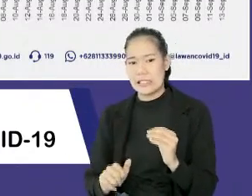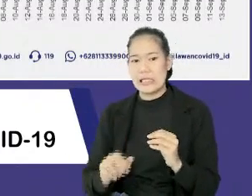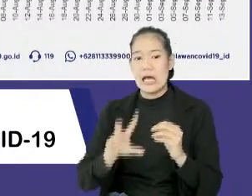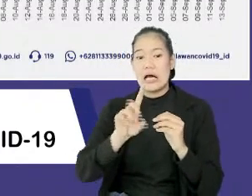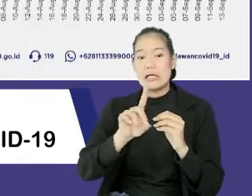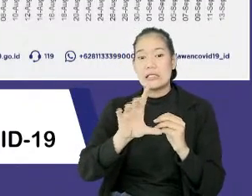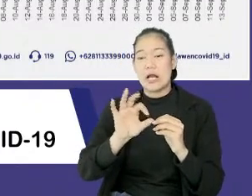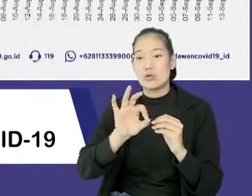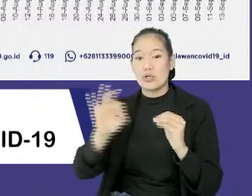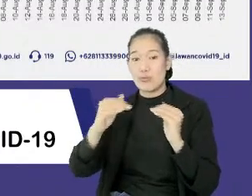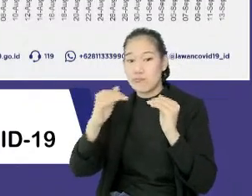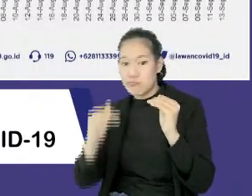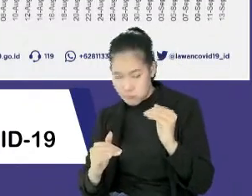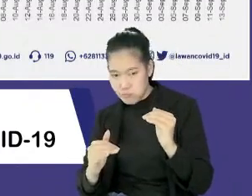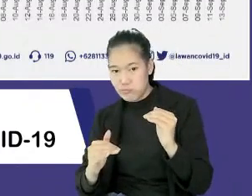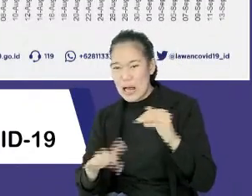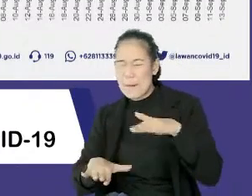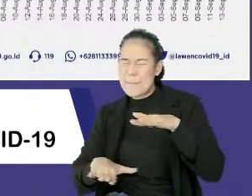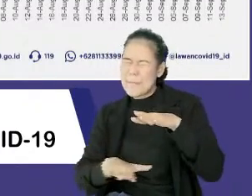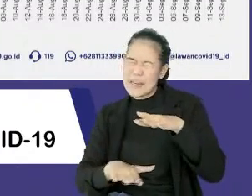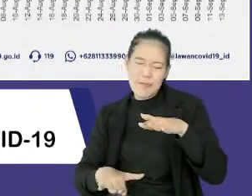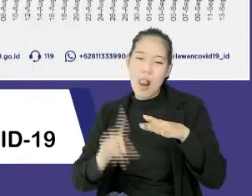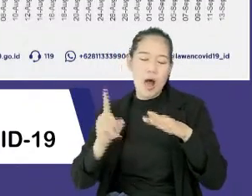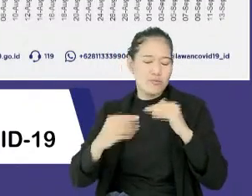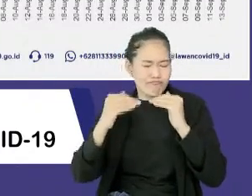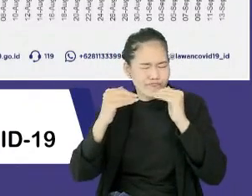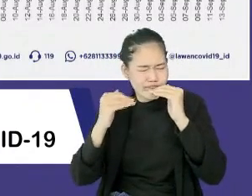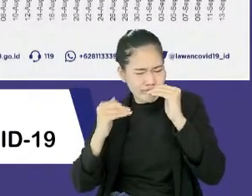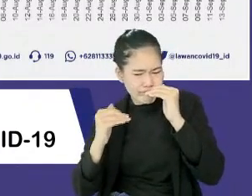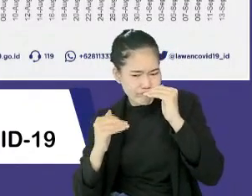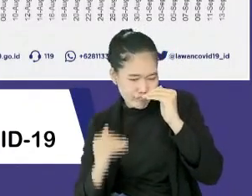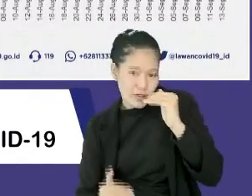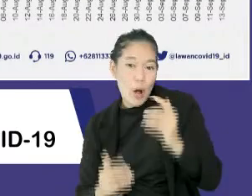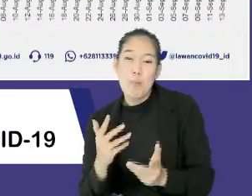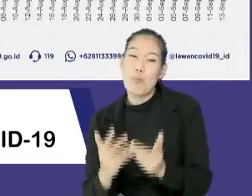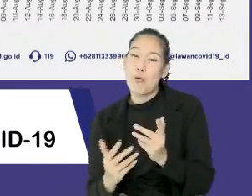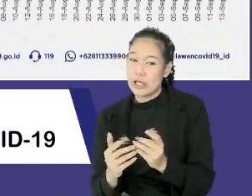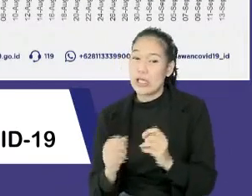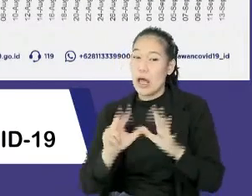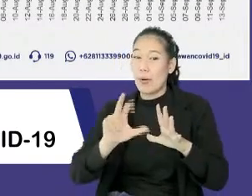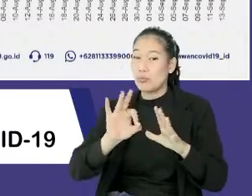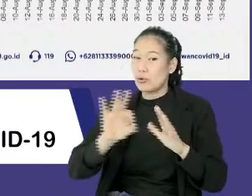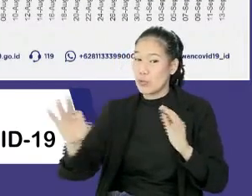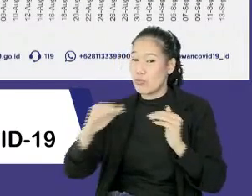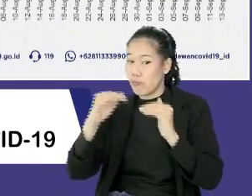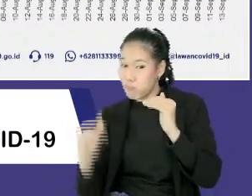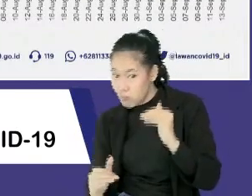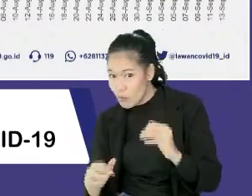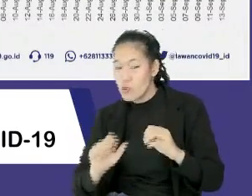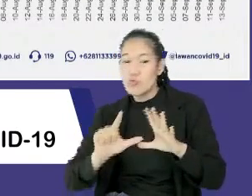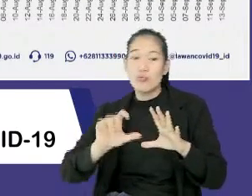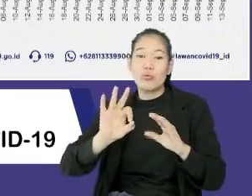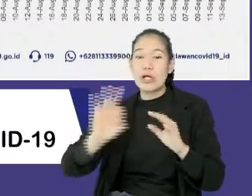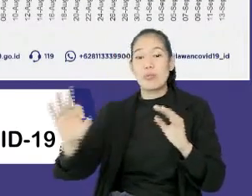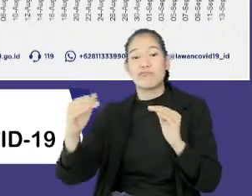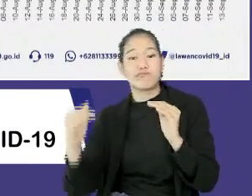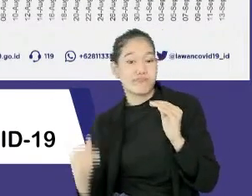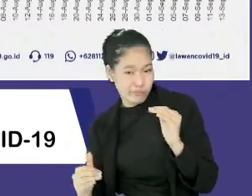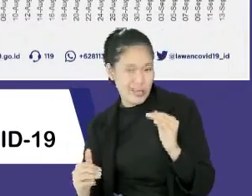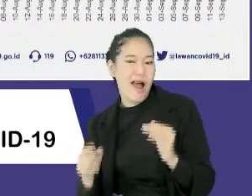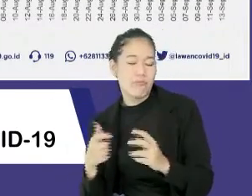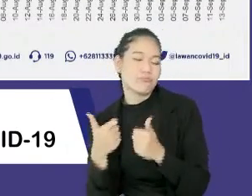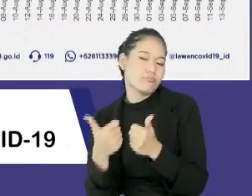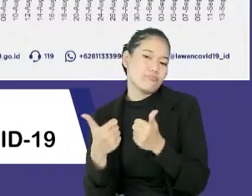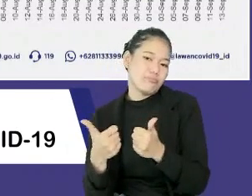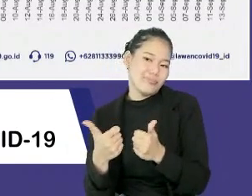sekedar di bawah 100.000 seminimal Mungkin gitu Jadi kalau bisa ditarik lagi mungkin nanti sudah di bawah Rp80.000 di bawah Rp70.000 ini